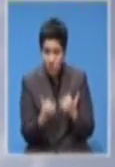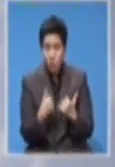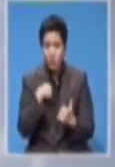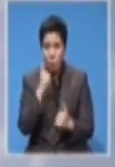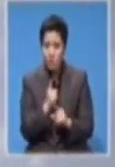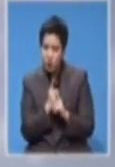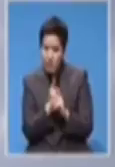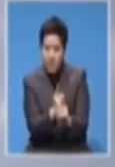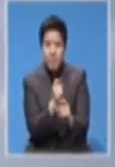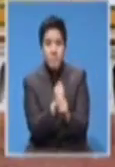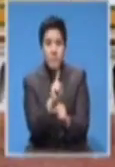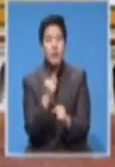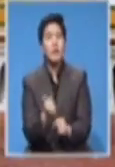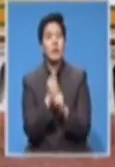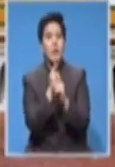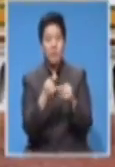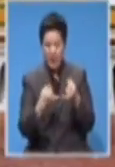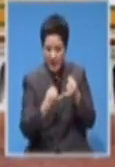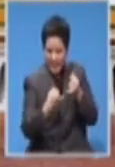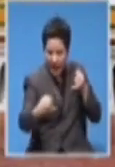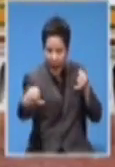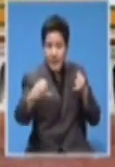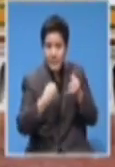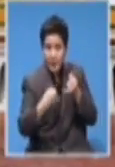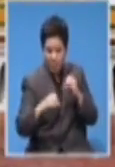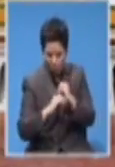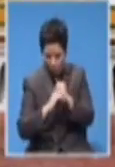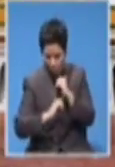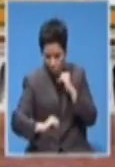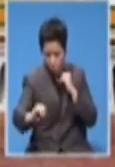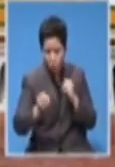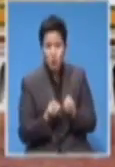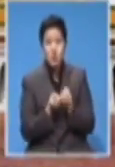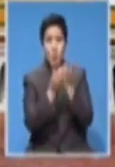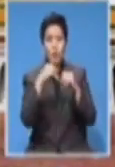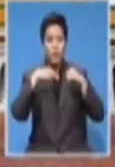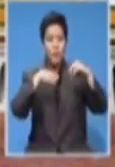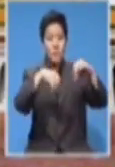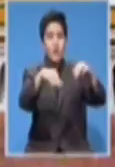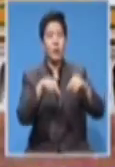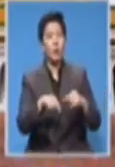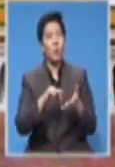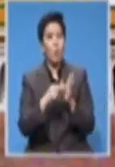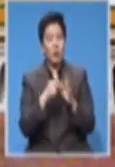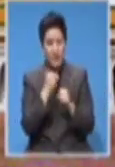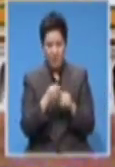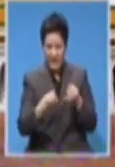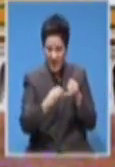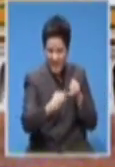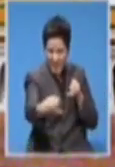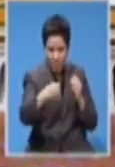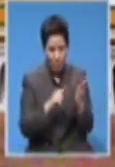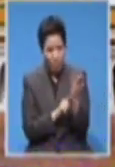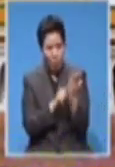ามต่อไปด้วยอะไรด้วยสายส่งครับอีกนะการลงทุนสายส่งนี่เป็นหมื่นๆล้านนะครับเป็นแสนล้านในการที่จะเดินสายส่งแต่ละเส้นแต่ละช่ว